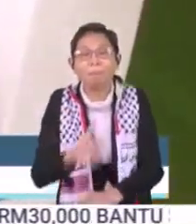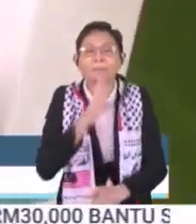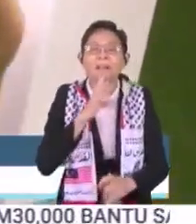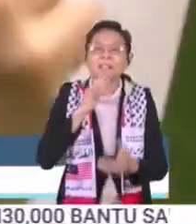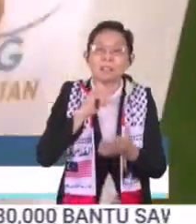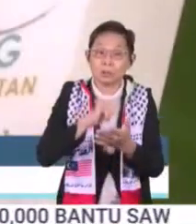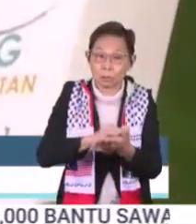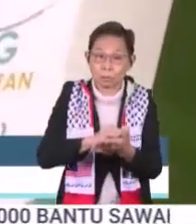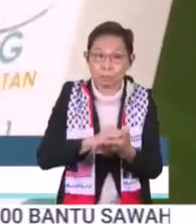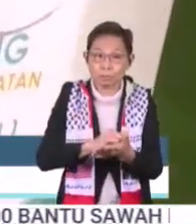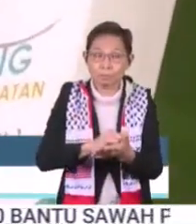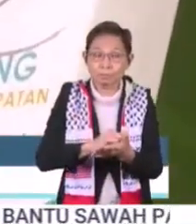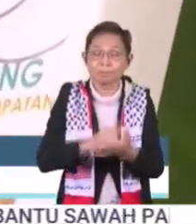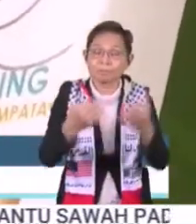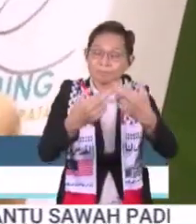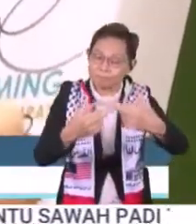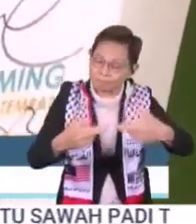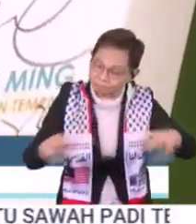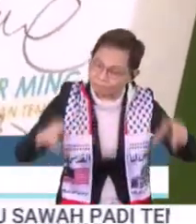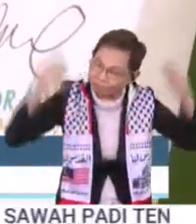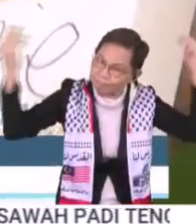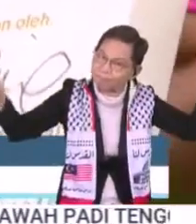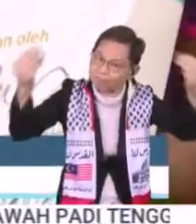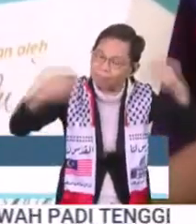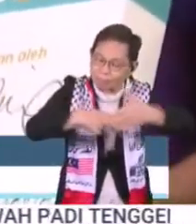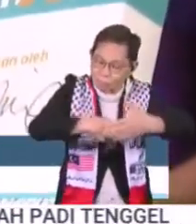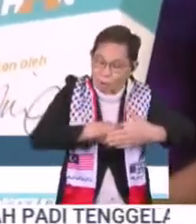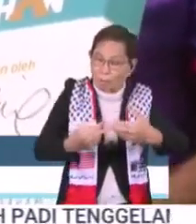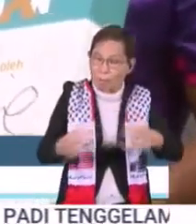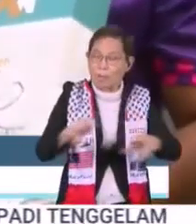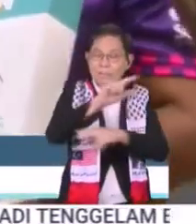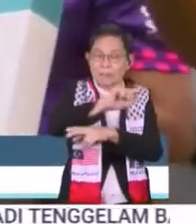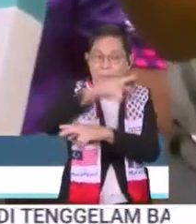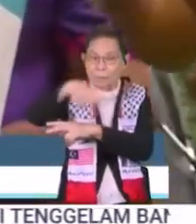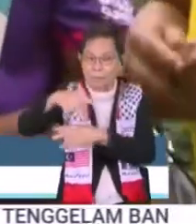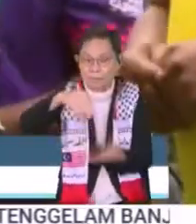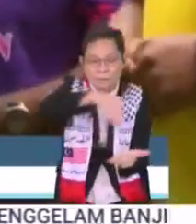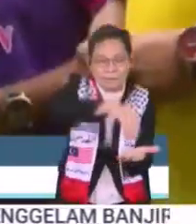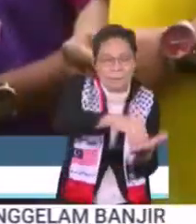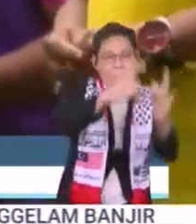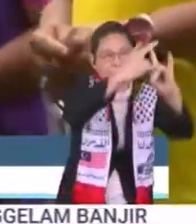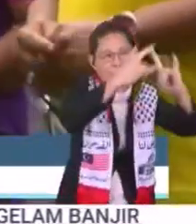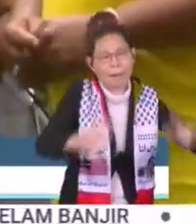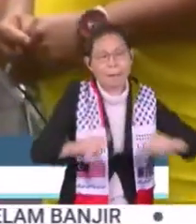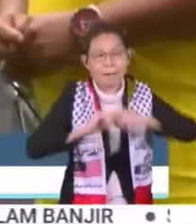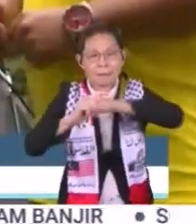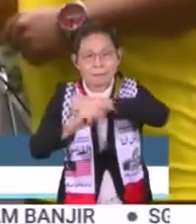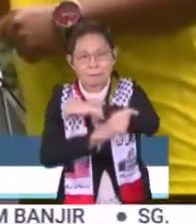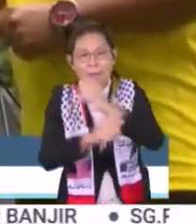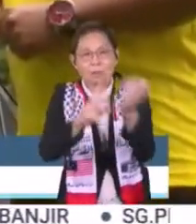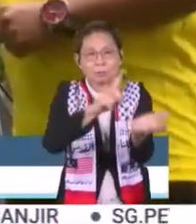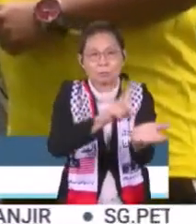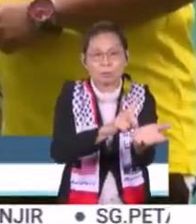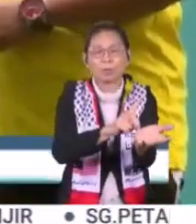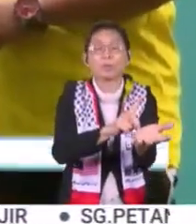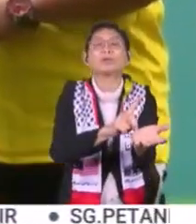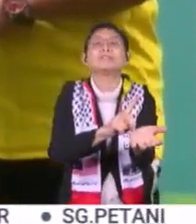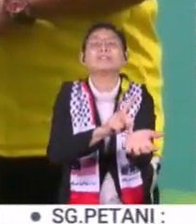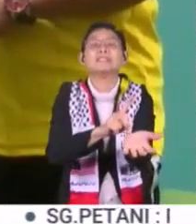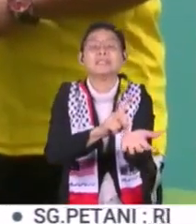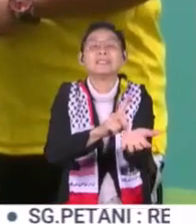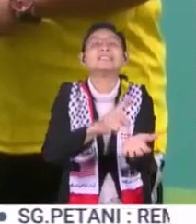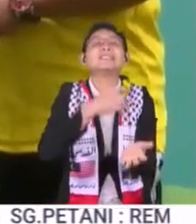Beliau berkata demikian selepas menyempurnakan majlis pra-perasmian GPP tapak perkhemahan di Taman Dr. Srinivas Sagam di